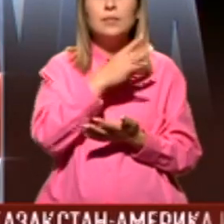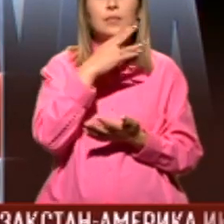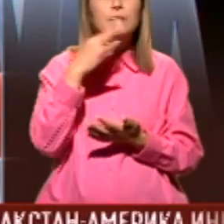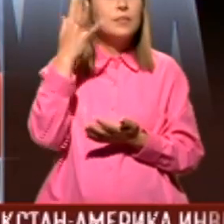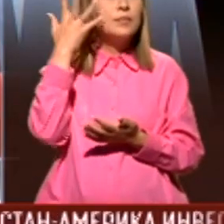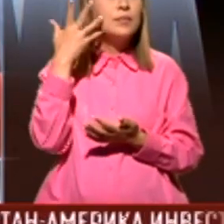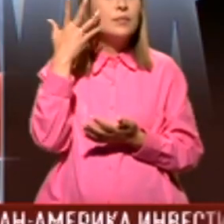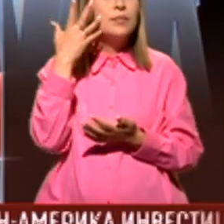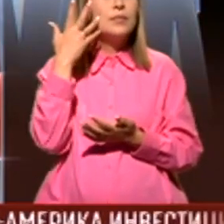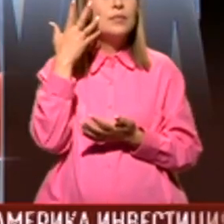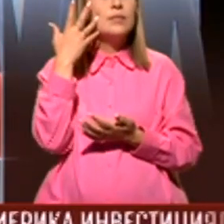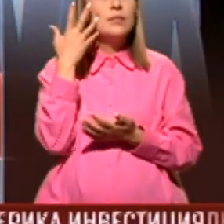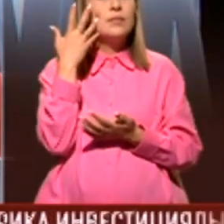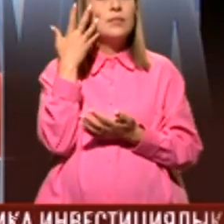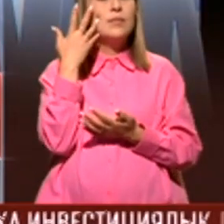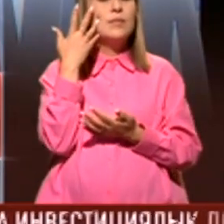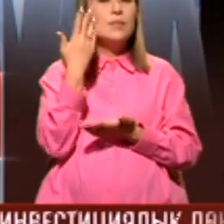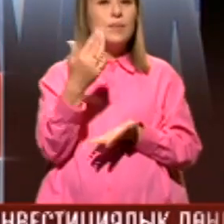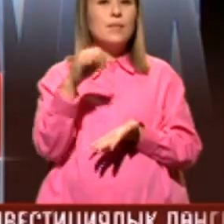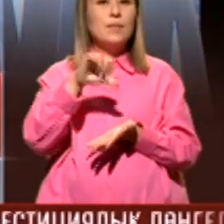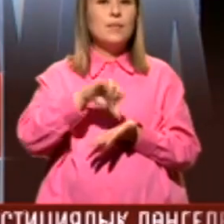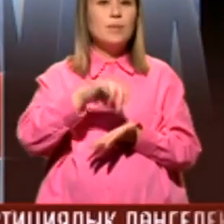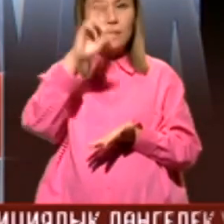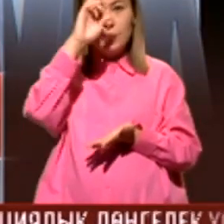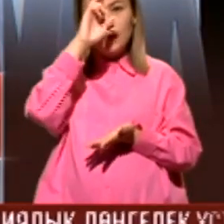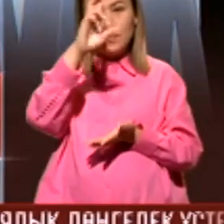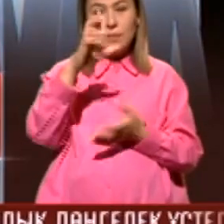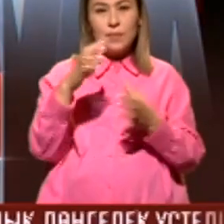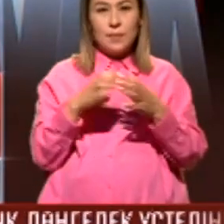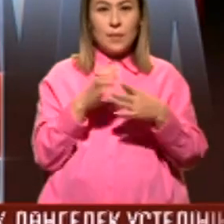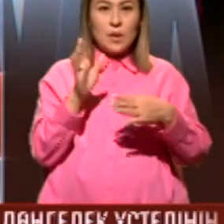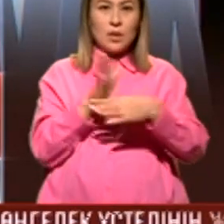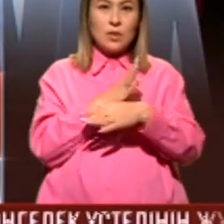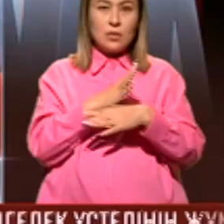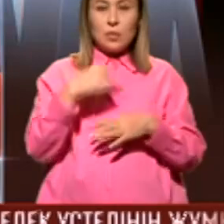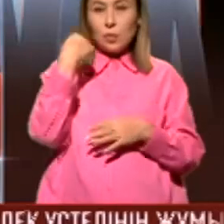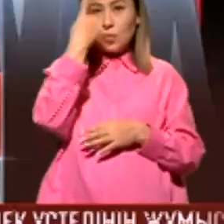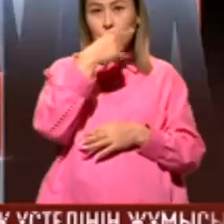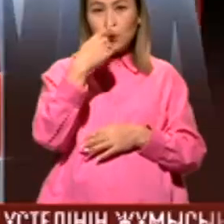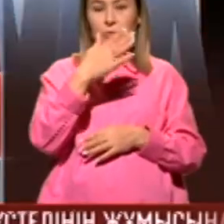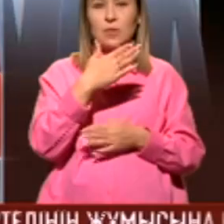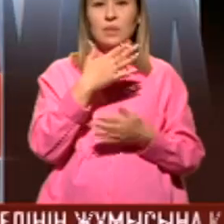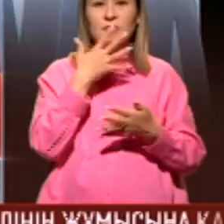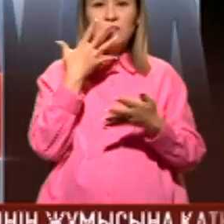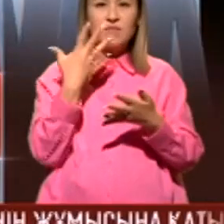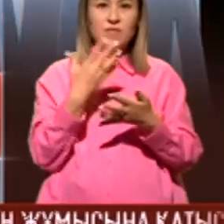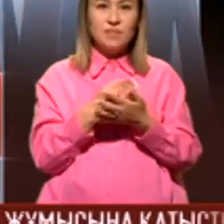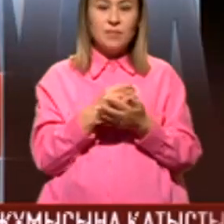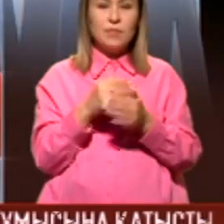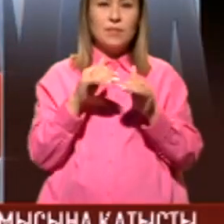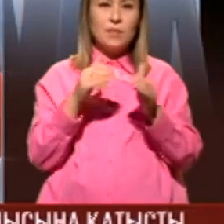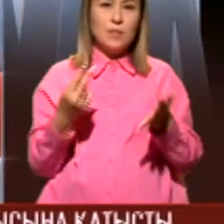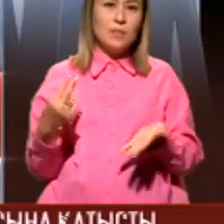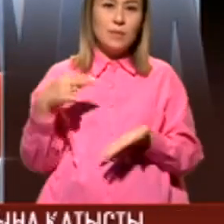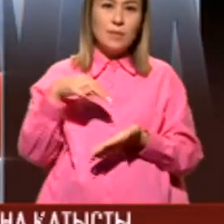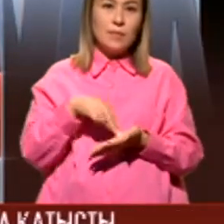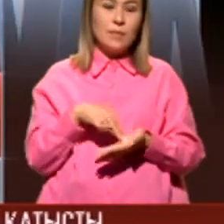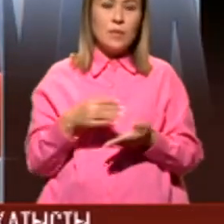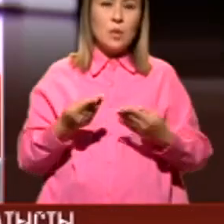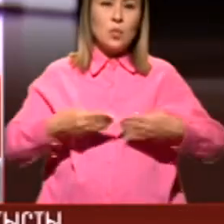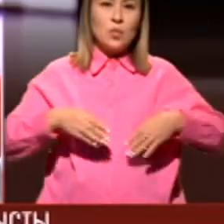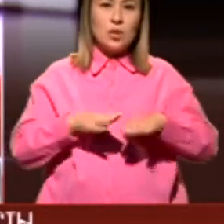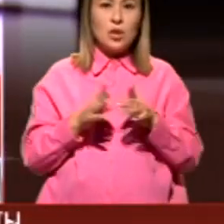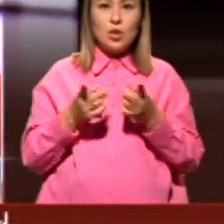кезінде бұған мүше мемлекеттердің бірқатар менің жеке көзқарасым бойынша өз қарулы күштерін аяғынан тік тұрғызғанша осындай